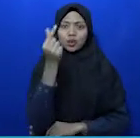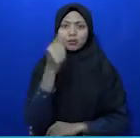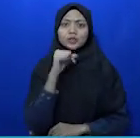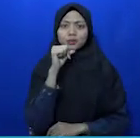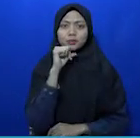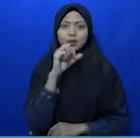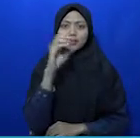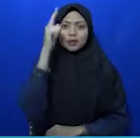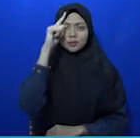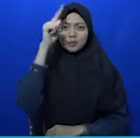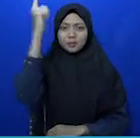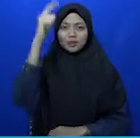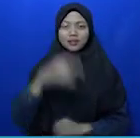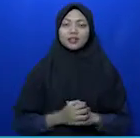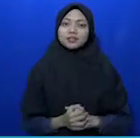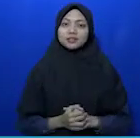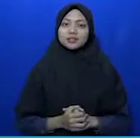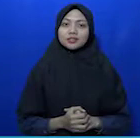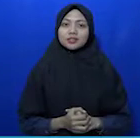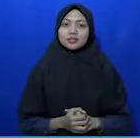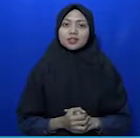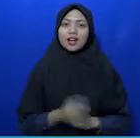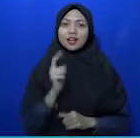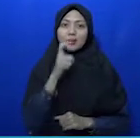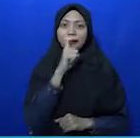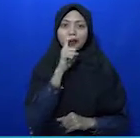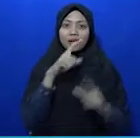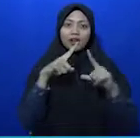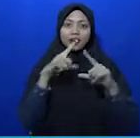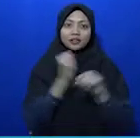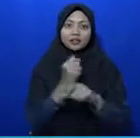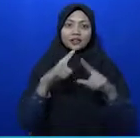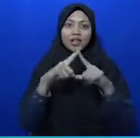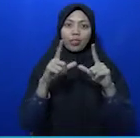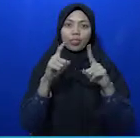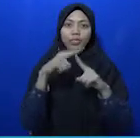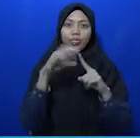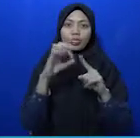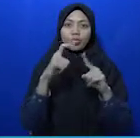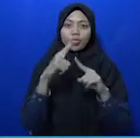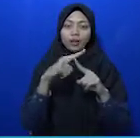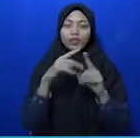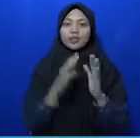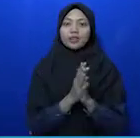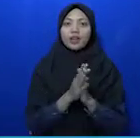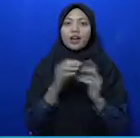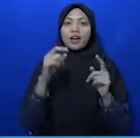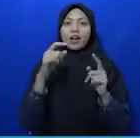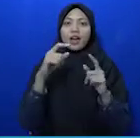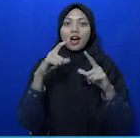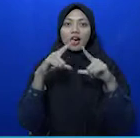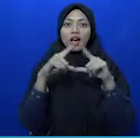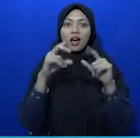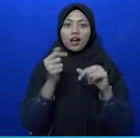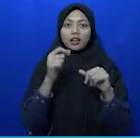pemerintah, yakni Insinyur Bambang Gatot Aryono, MM. Beliau adalah Dirjen Mineral